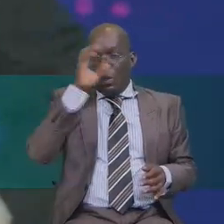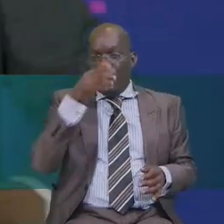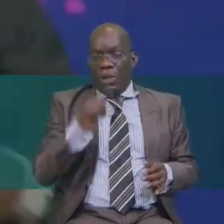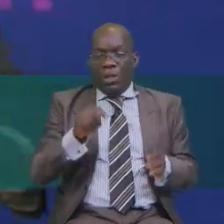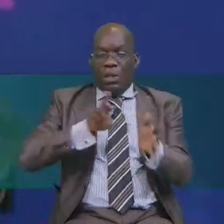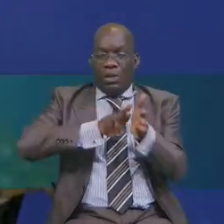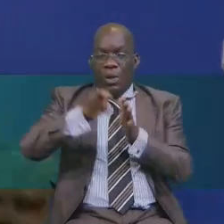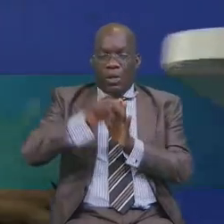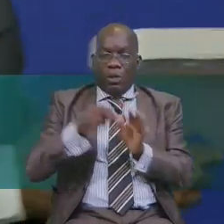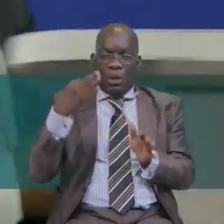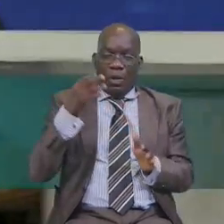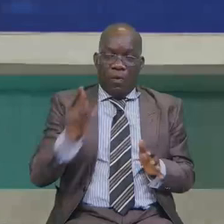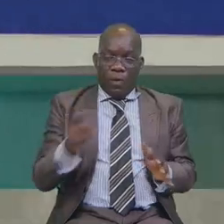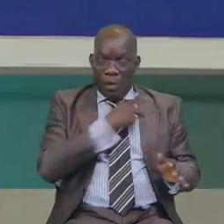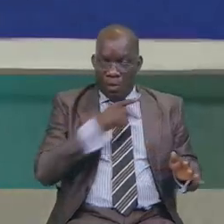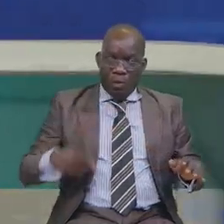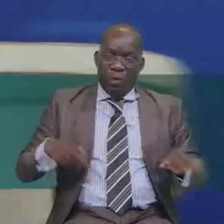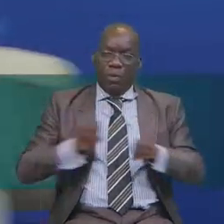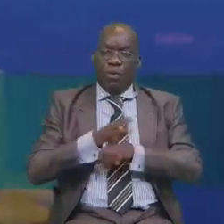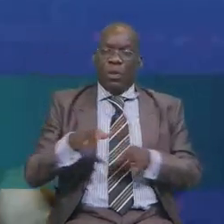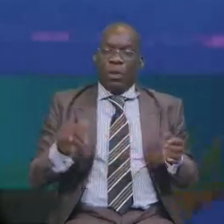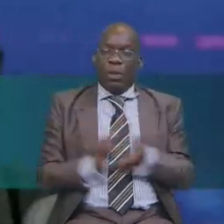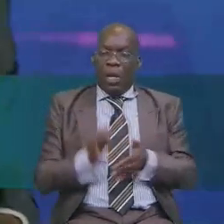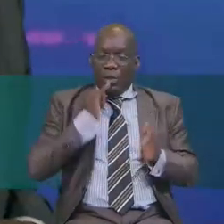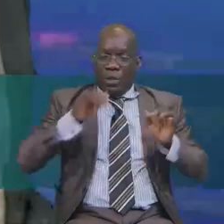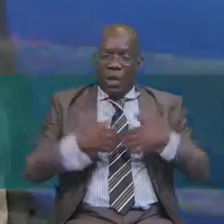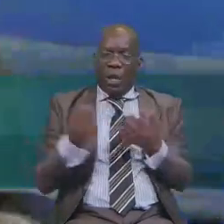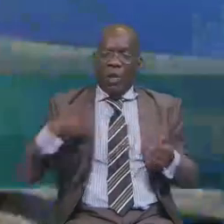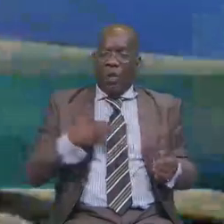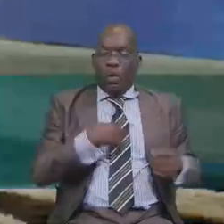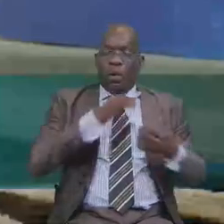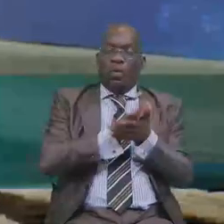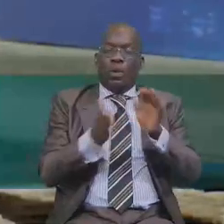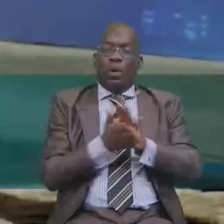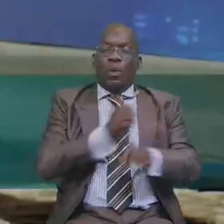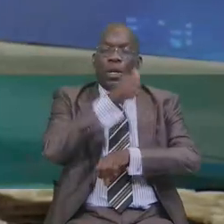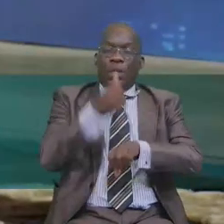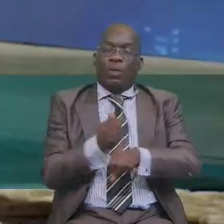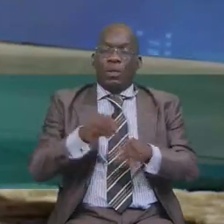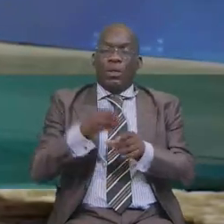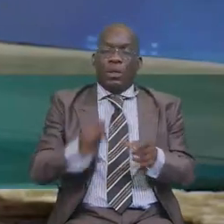royaume. Et c'est comme ça que nous sommes affermis dans le royaume.